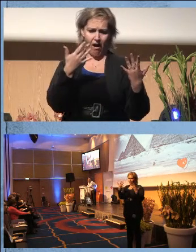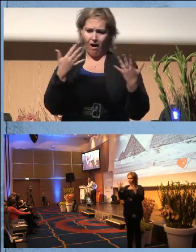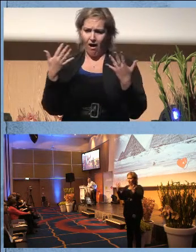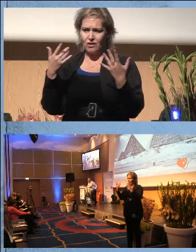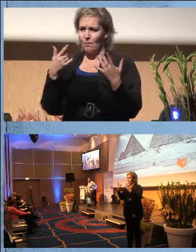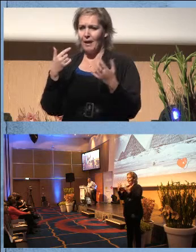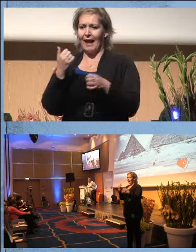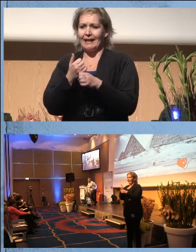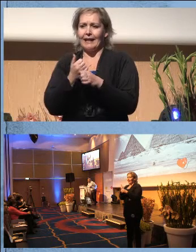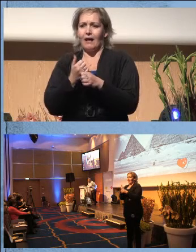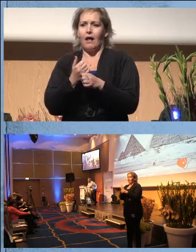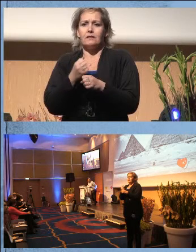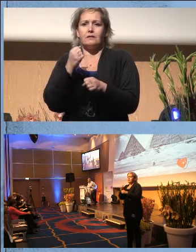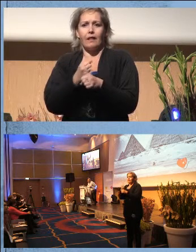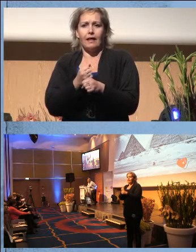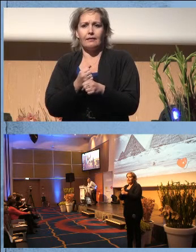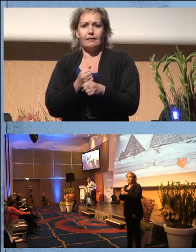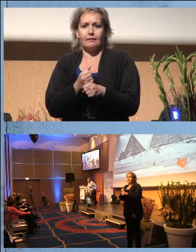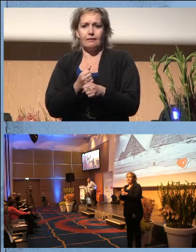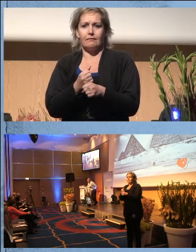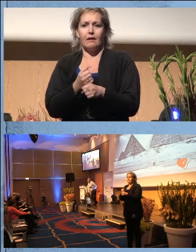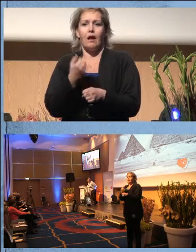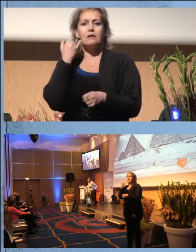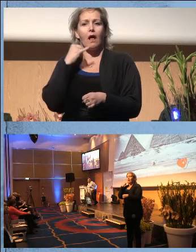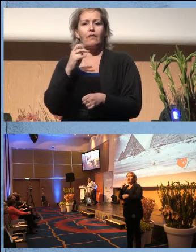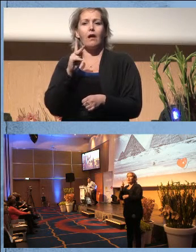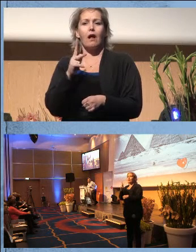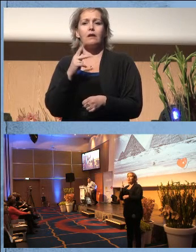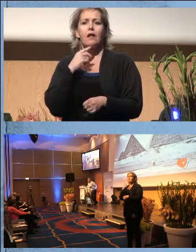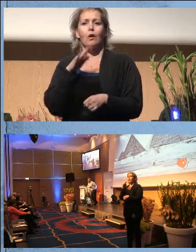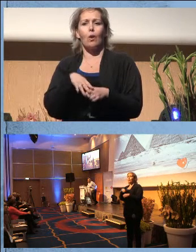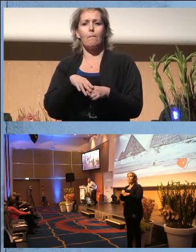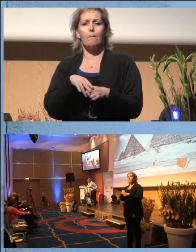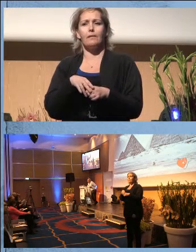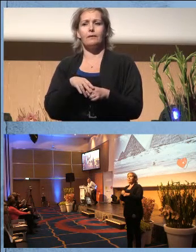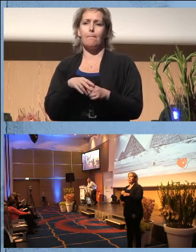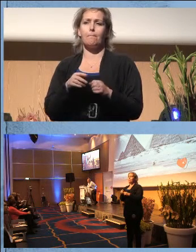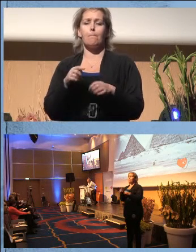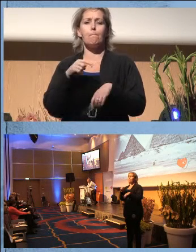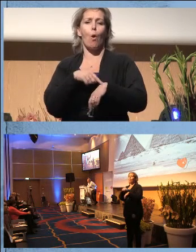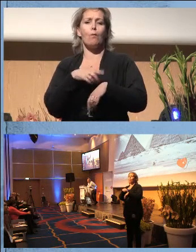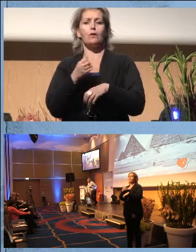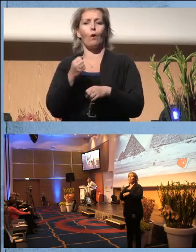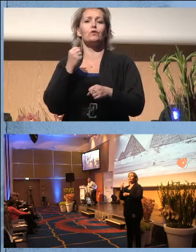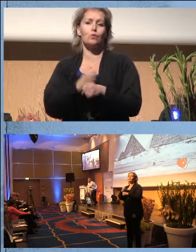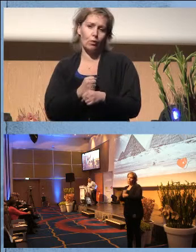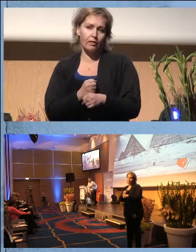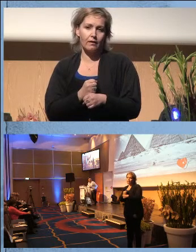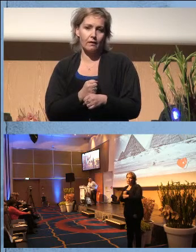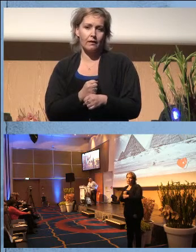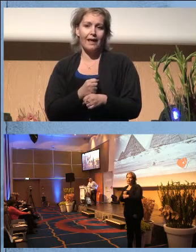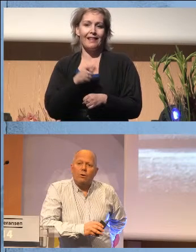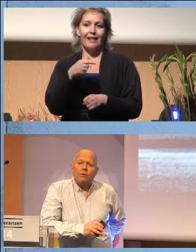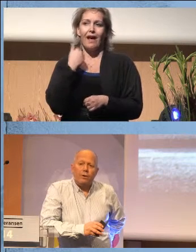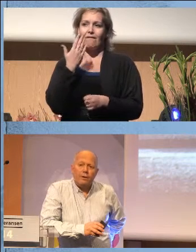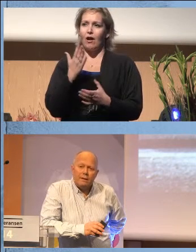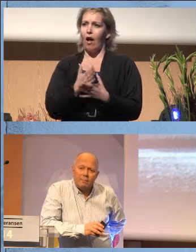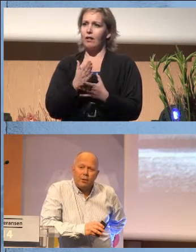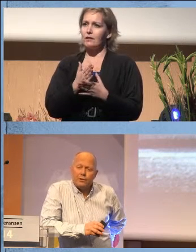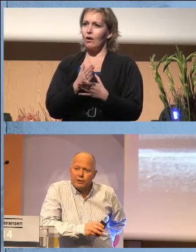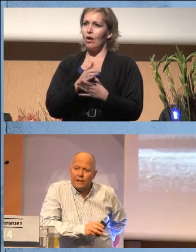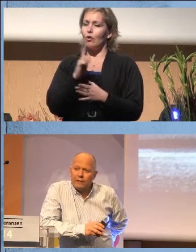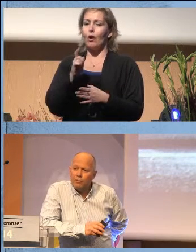of truth, det snakket Janne Karlsson om. Han snakket om the moment of truth. Det var altså